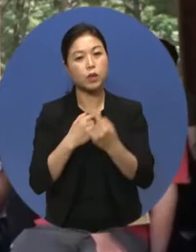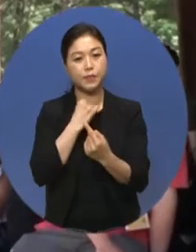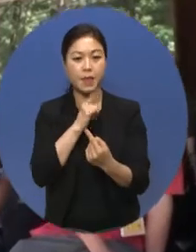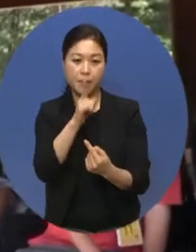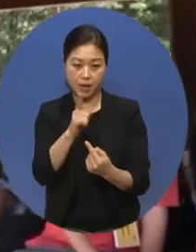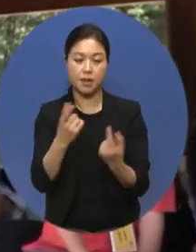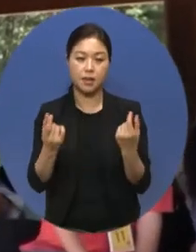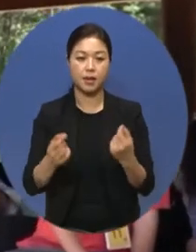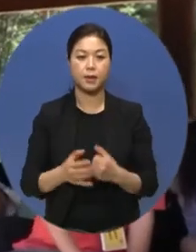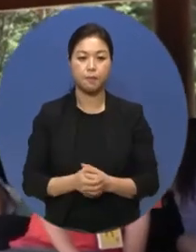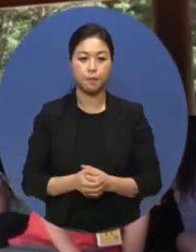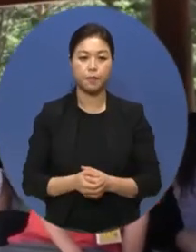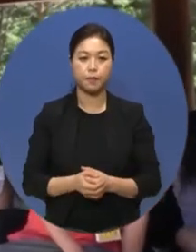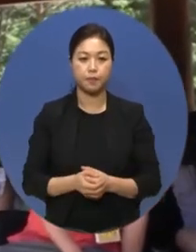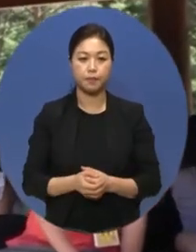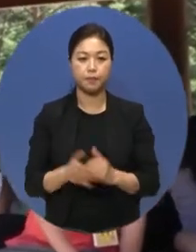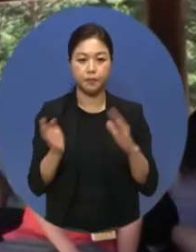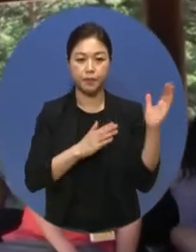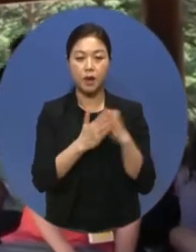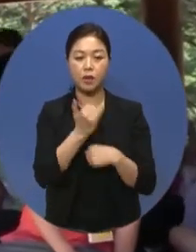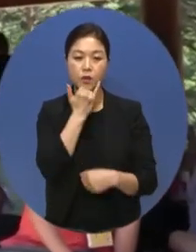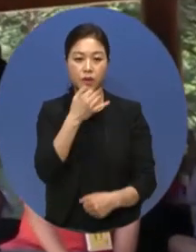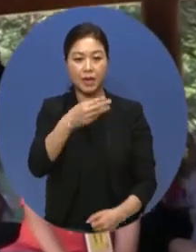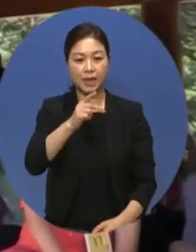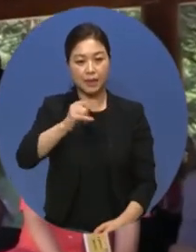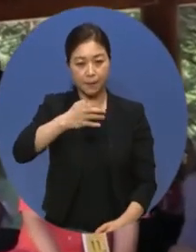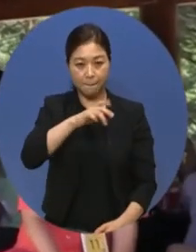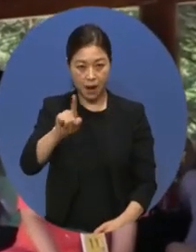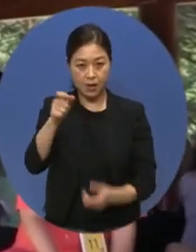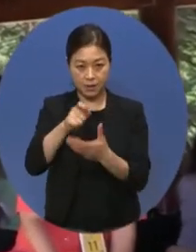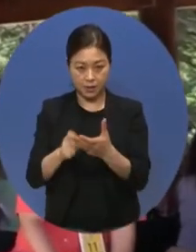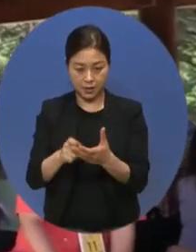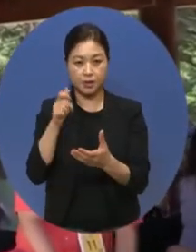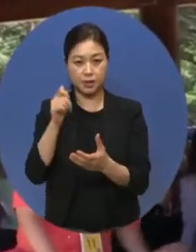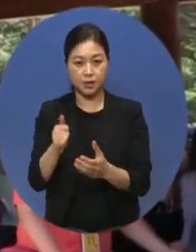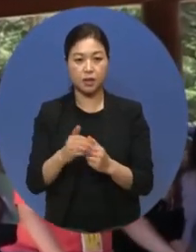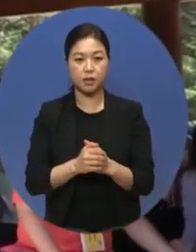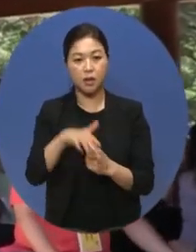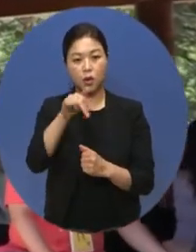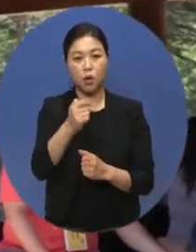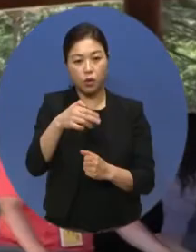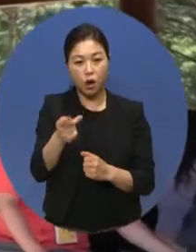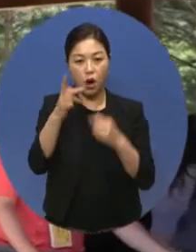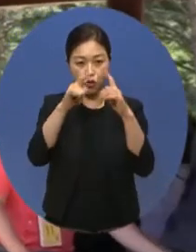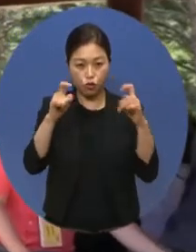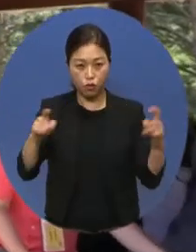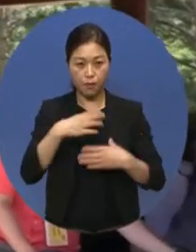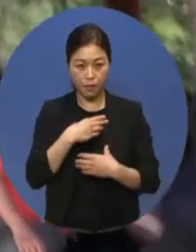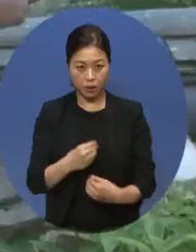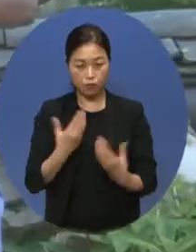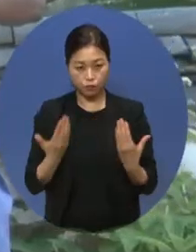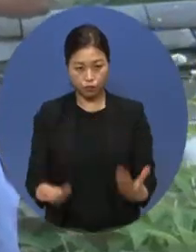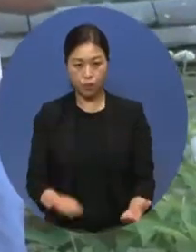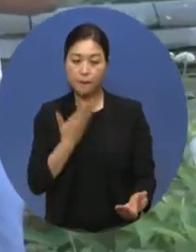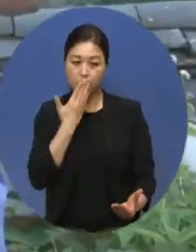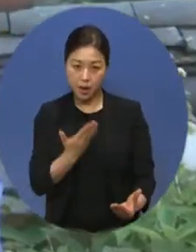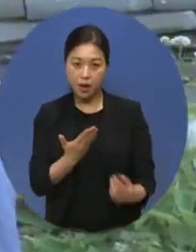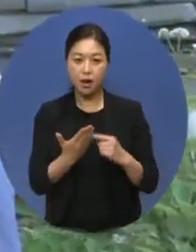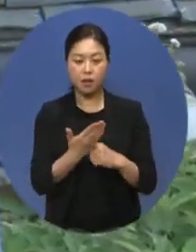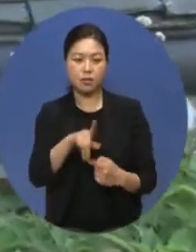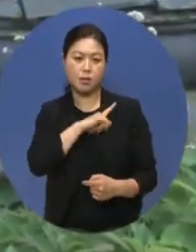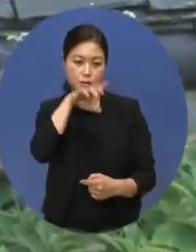보도했습니다. 독일 라티파 기자는 고려궁은 편안하고 조용히 쉴 수 있는 최고의